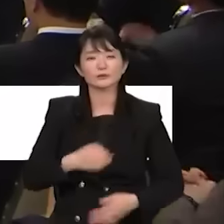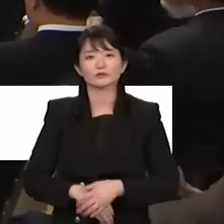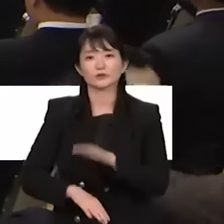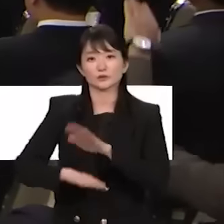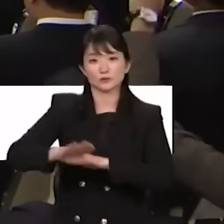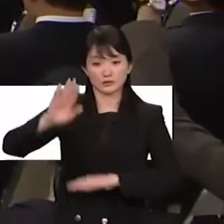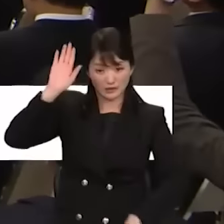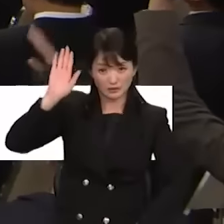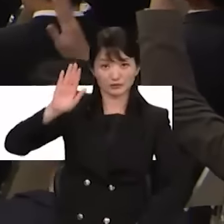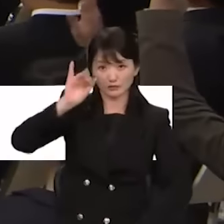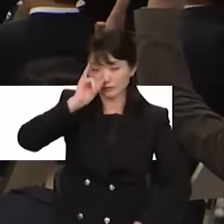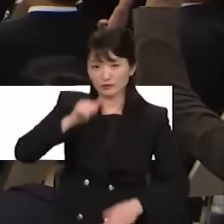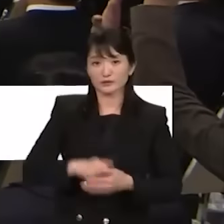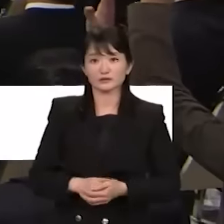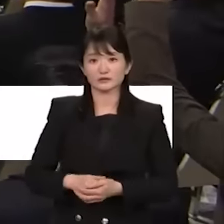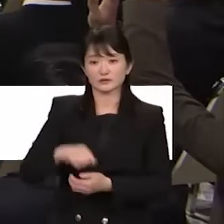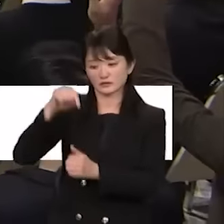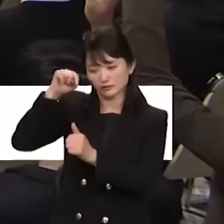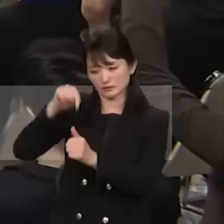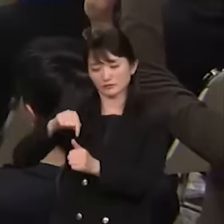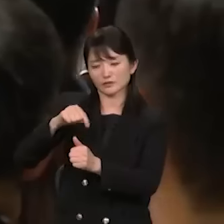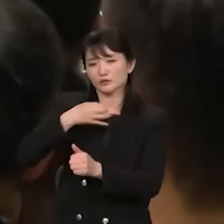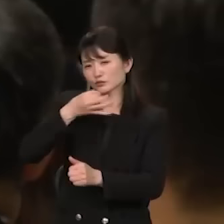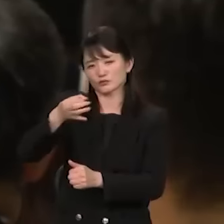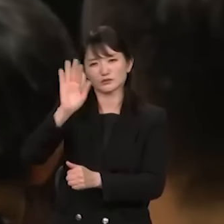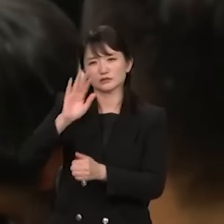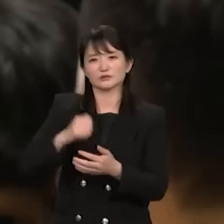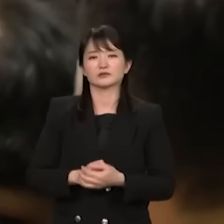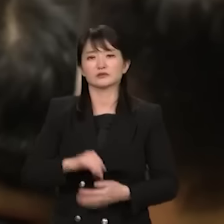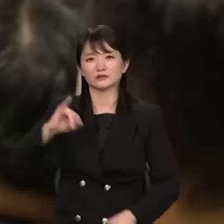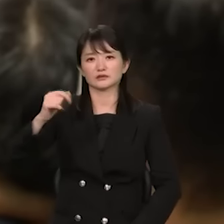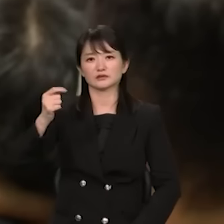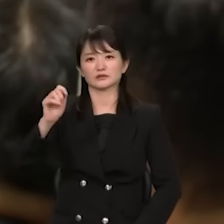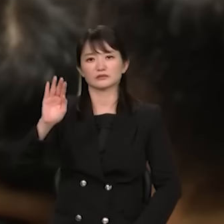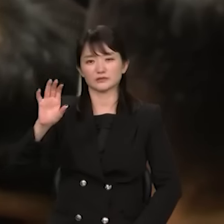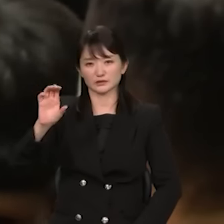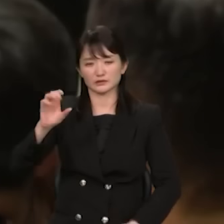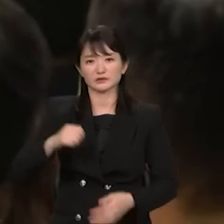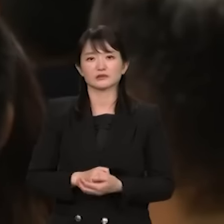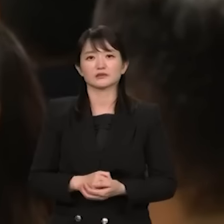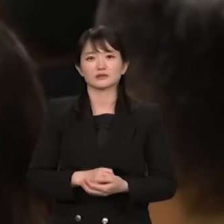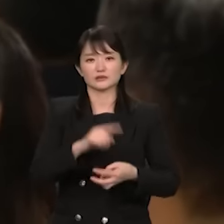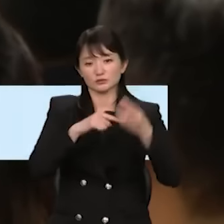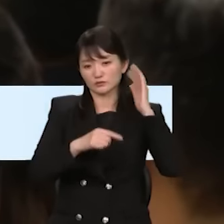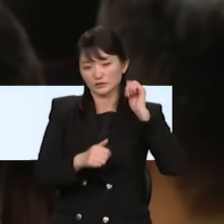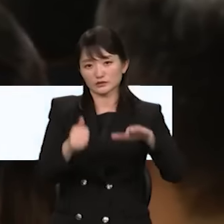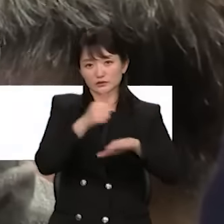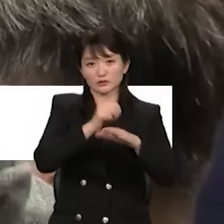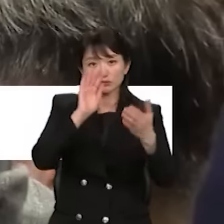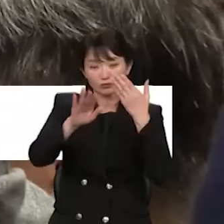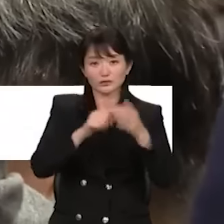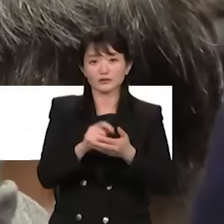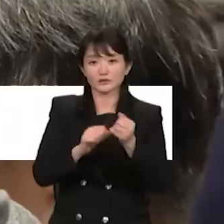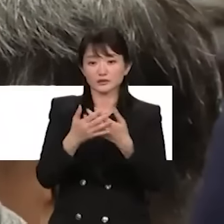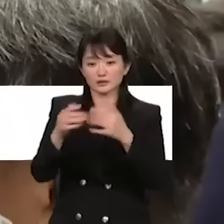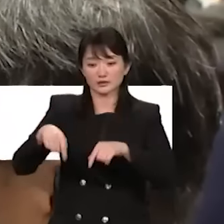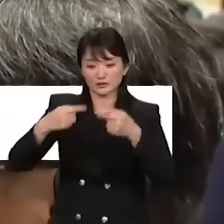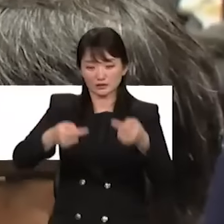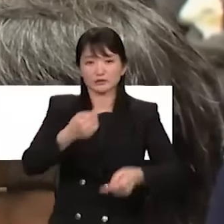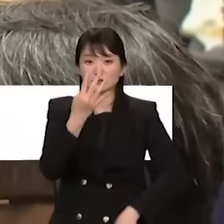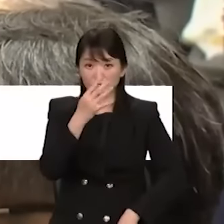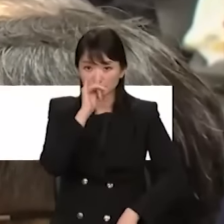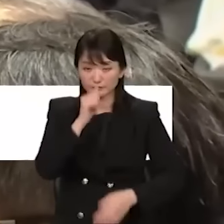손을 들긴 했지만 호명되지 않았습니다. 저희 JTBC는 윤 대통령 취임 후 오늘까지 총 4차례 기자회견이